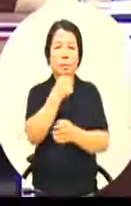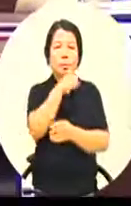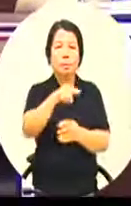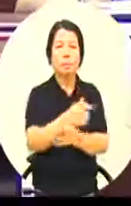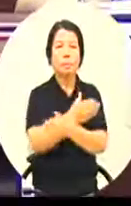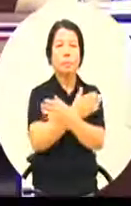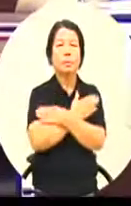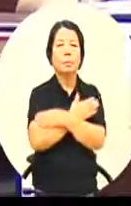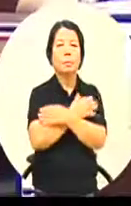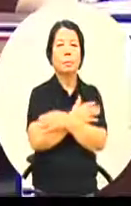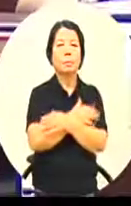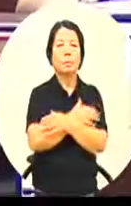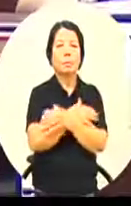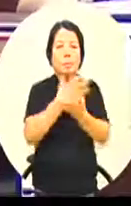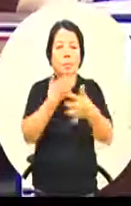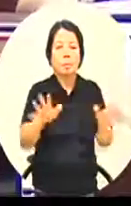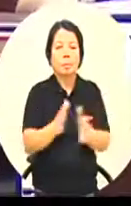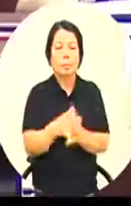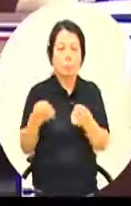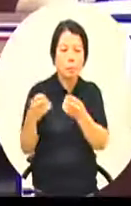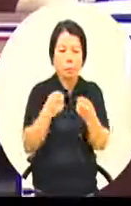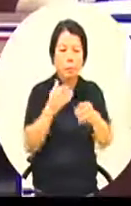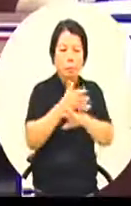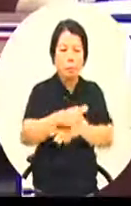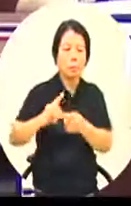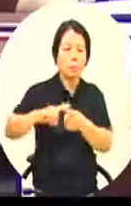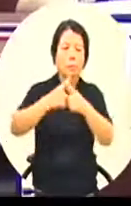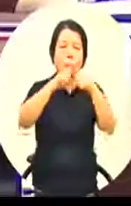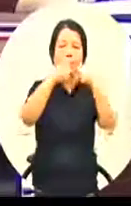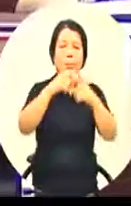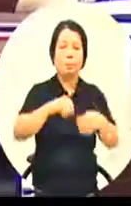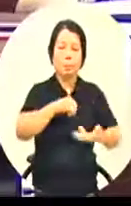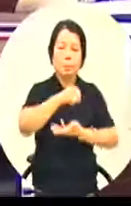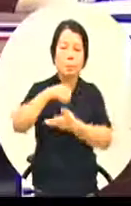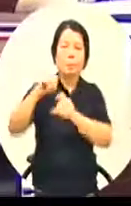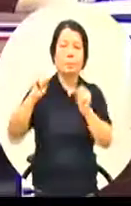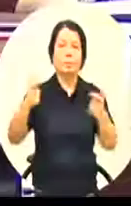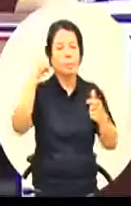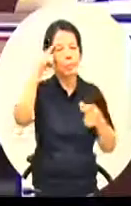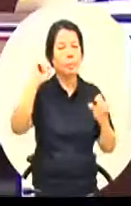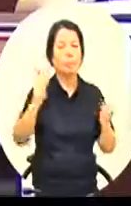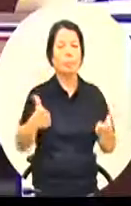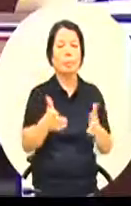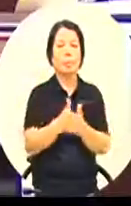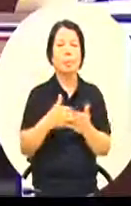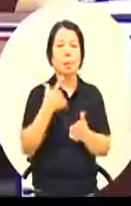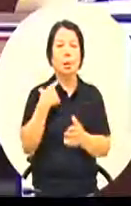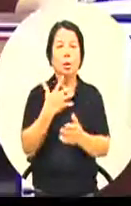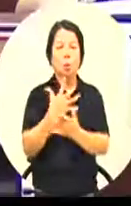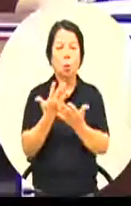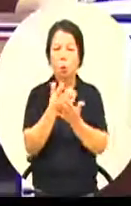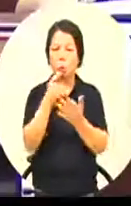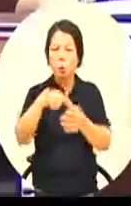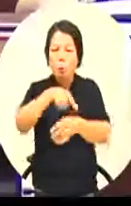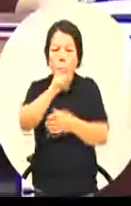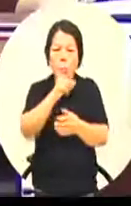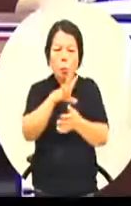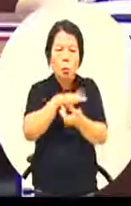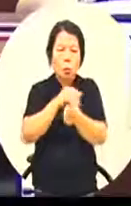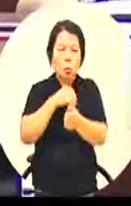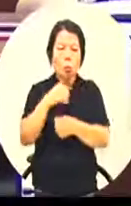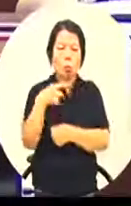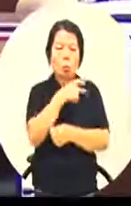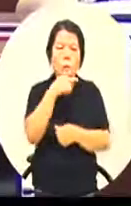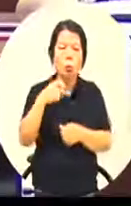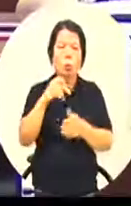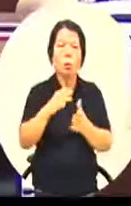学界有很多的讨论跟争议，其实意见是不一的。有的学者是认为过早去让英文去学习，特别学习从